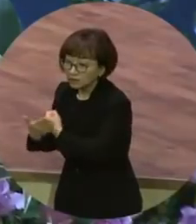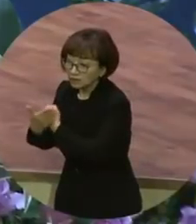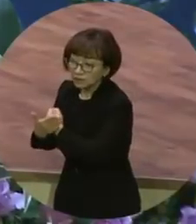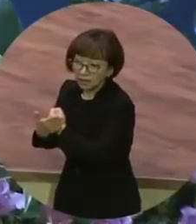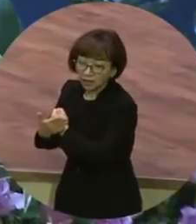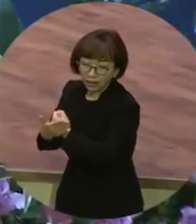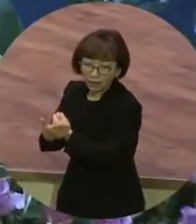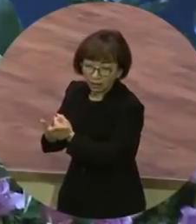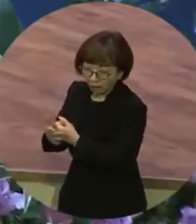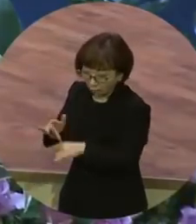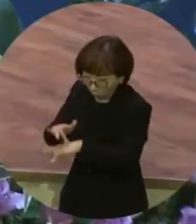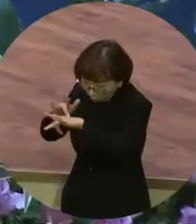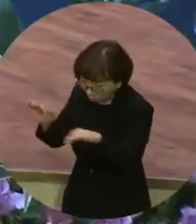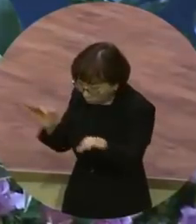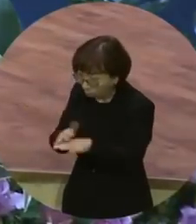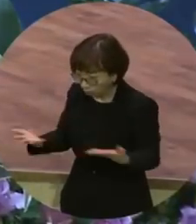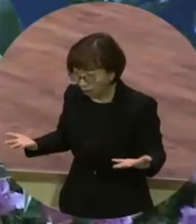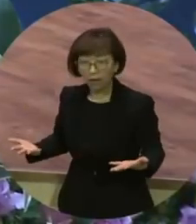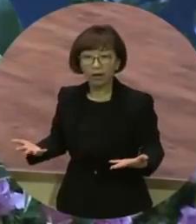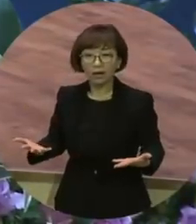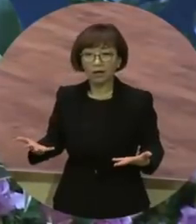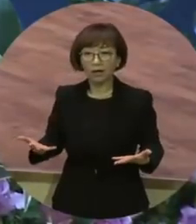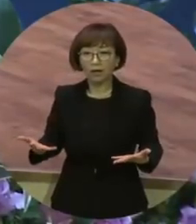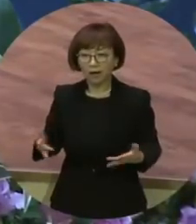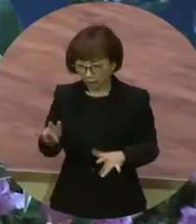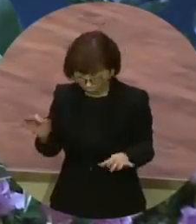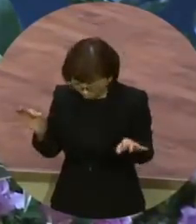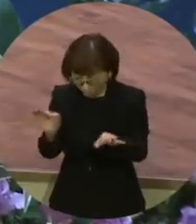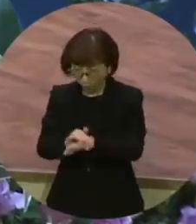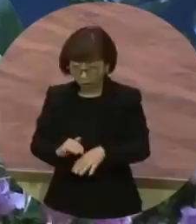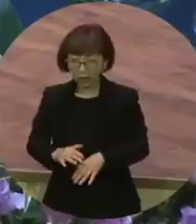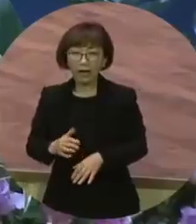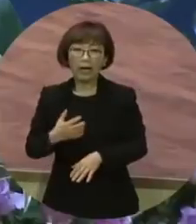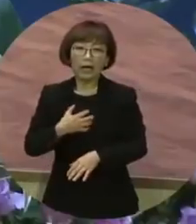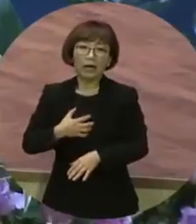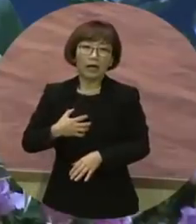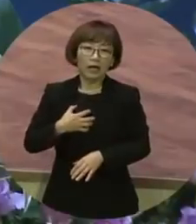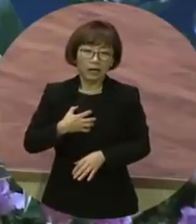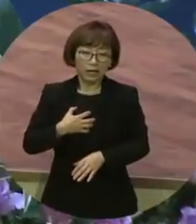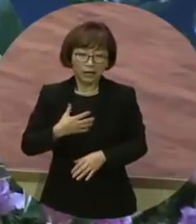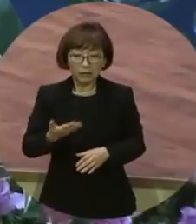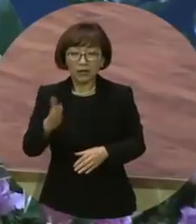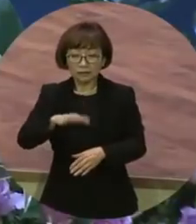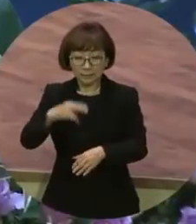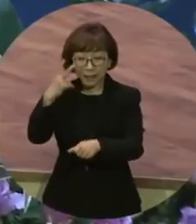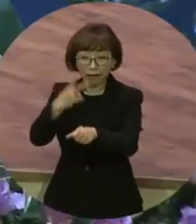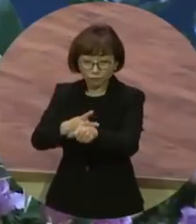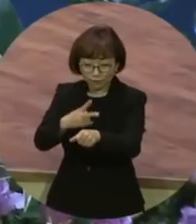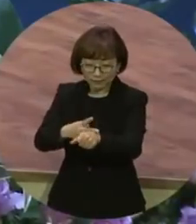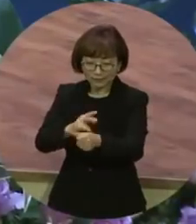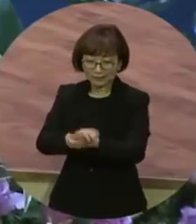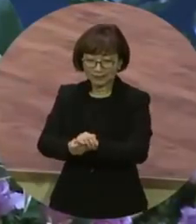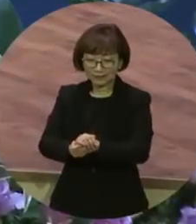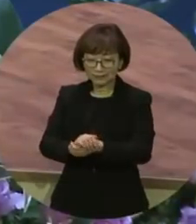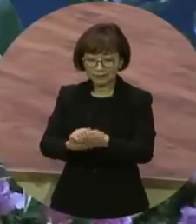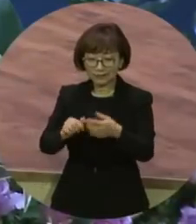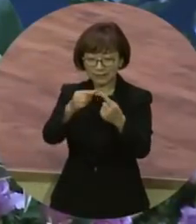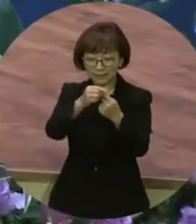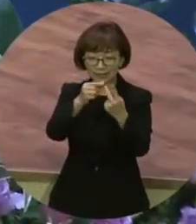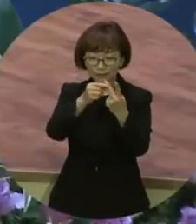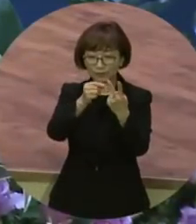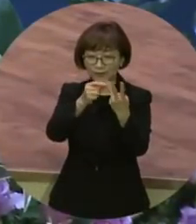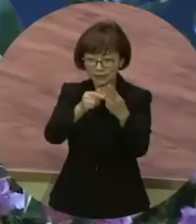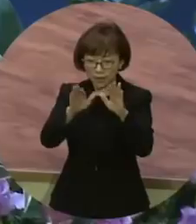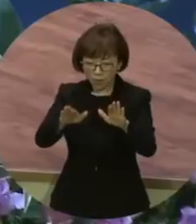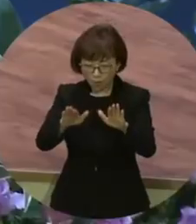생각했어요. 그것을 기도로 누렸고, 그러는 중에 성령이 전도하게 하심을 체험했습니다. 그래서 삼오늘은 복잡한